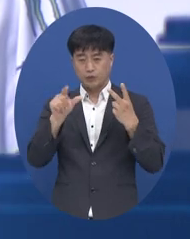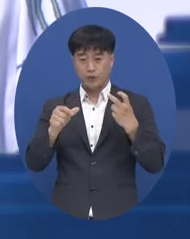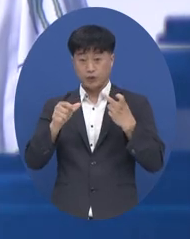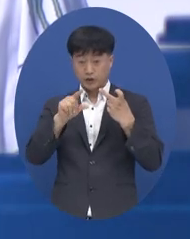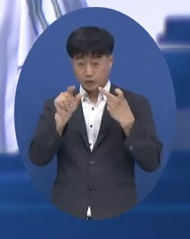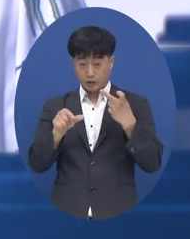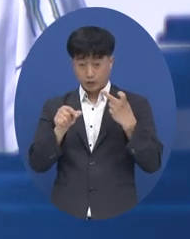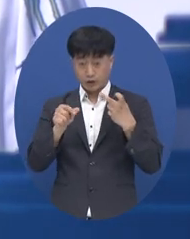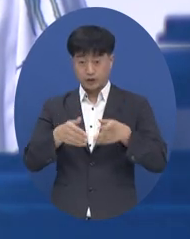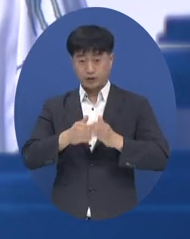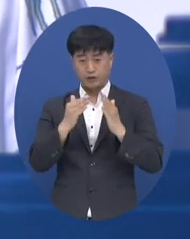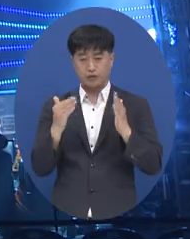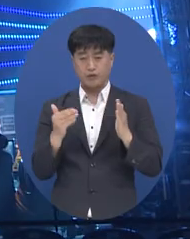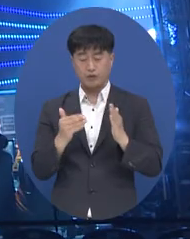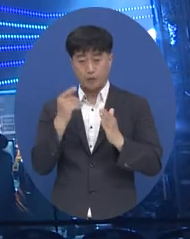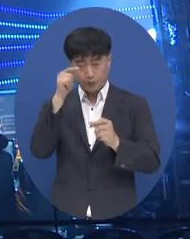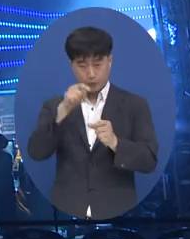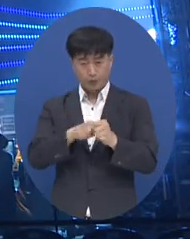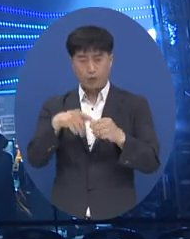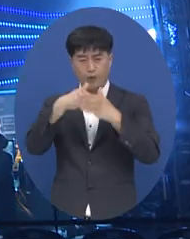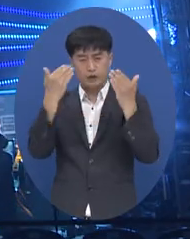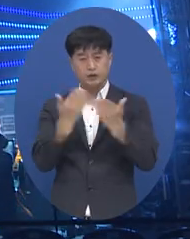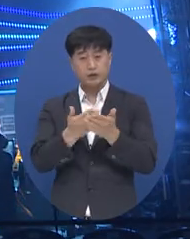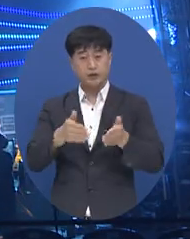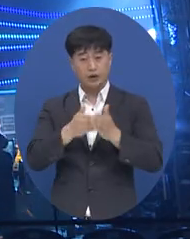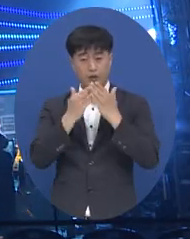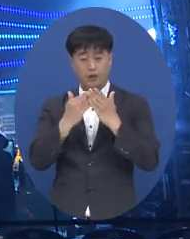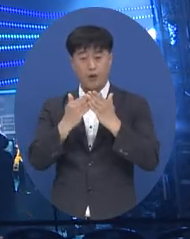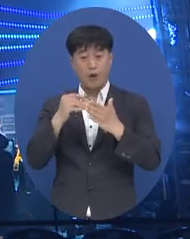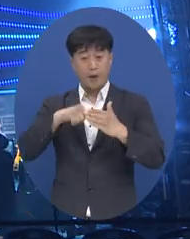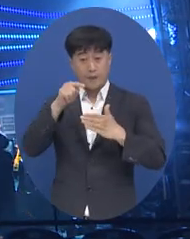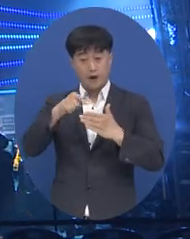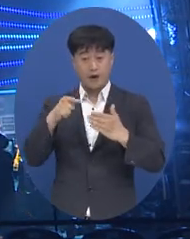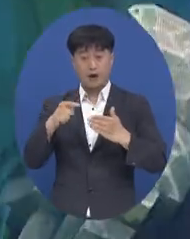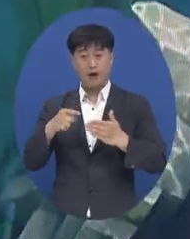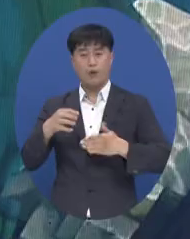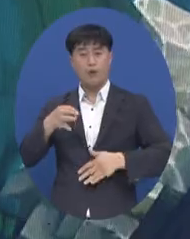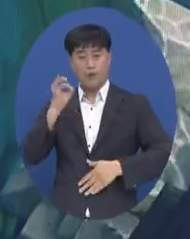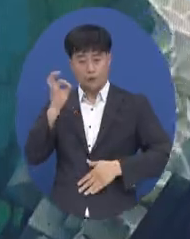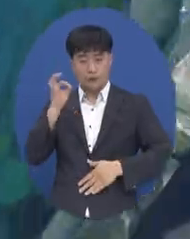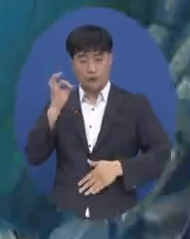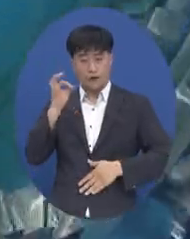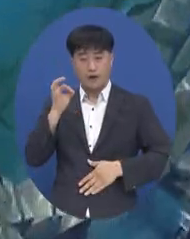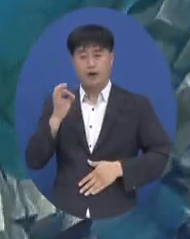있습니다. 완성되면 자타가 공인하는 e스포츠